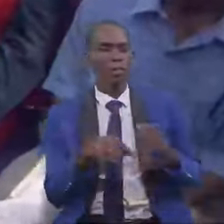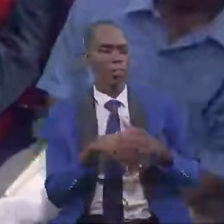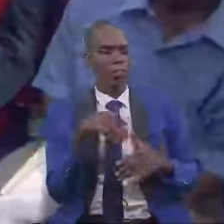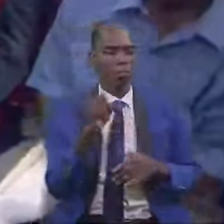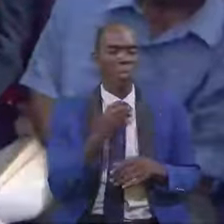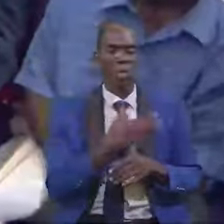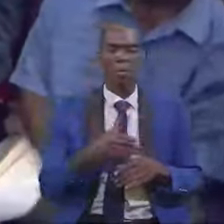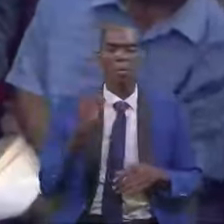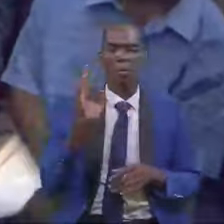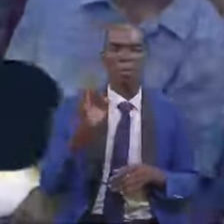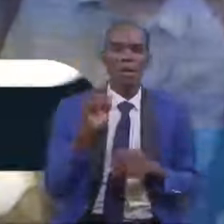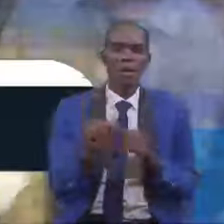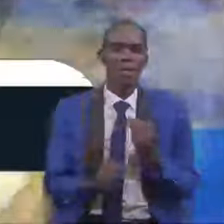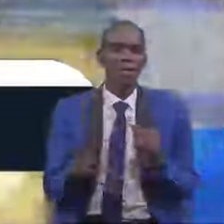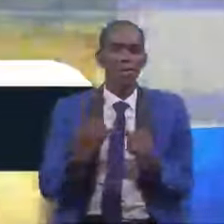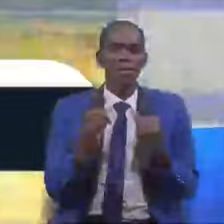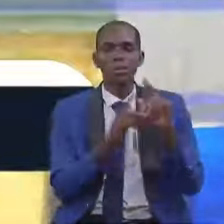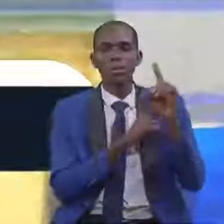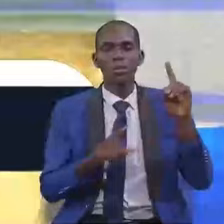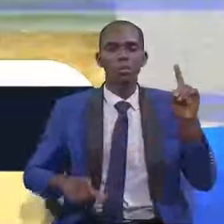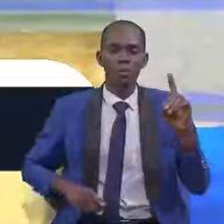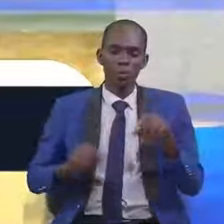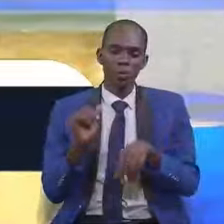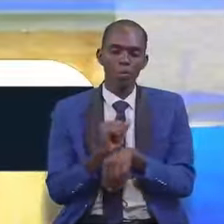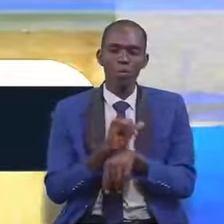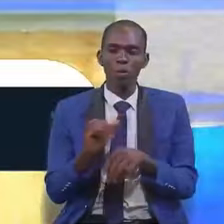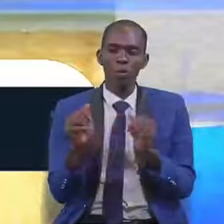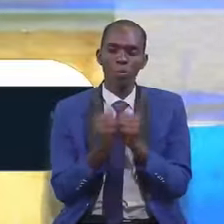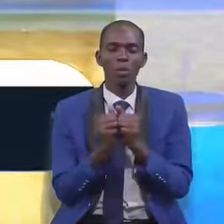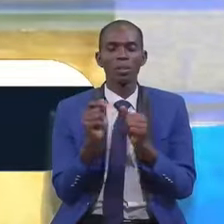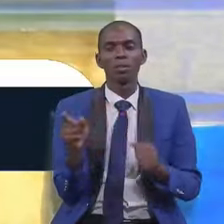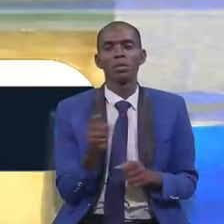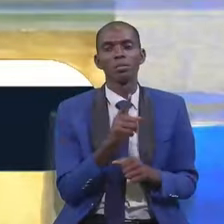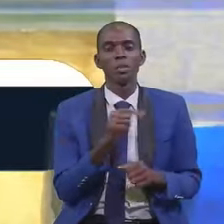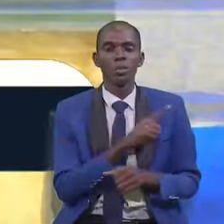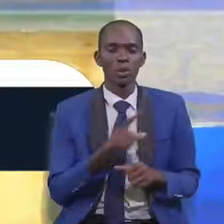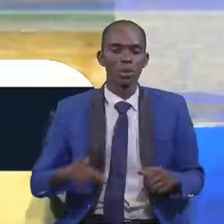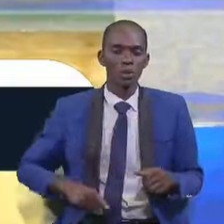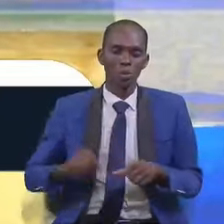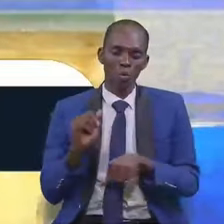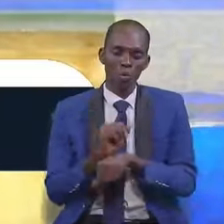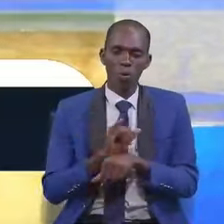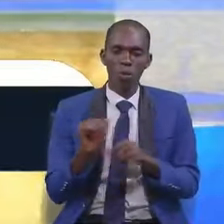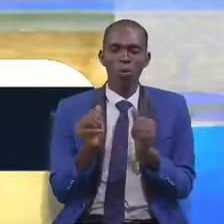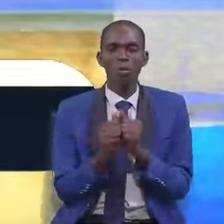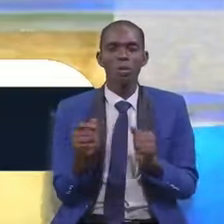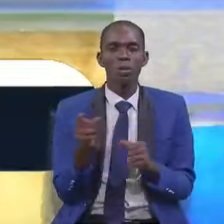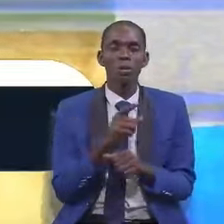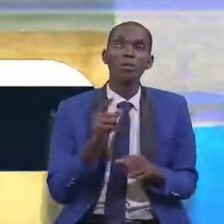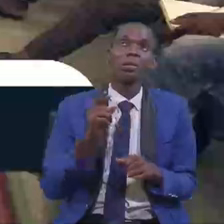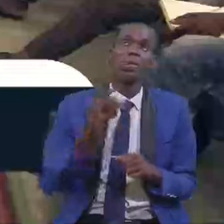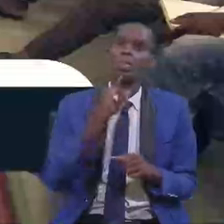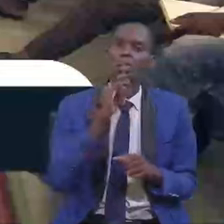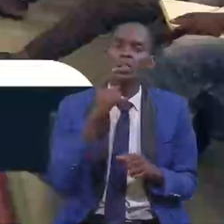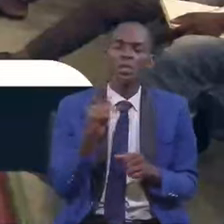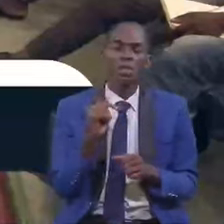partout. Le Seigneur travaillait avec eux. Le Seigneur travaillait avec eux. Est-ce que le Seigneur vous guérit ce soir? Il